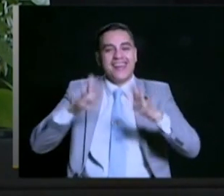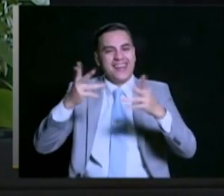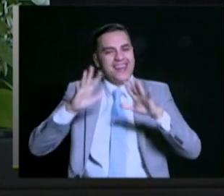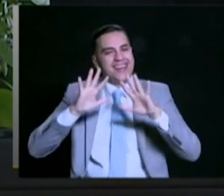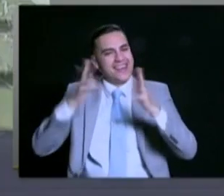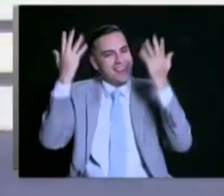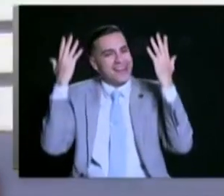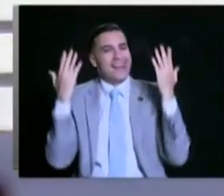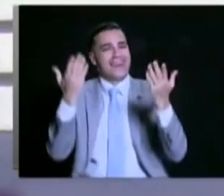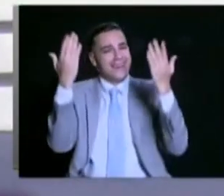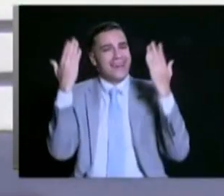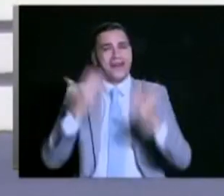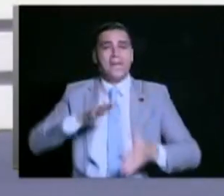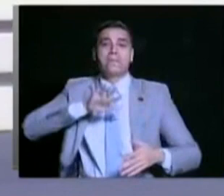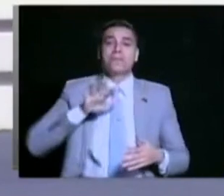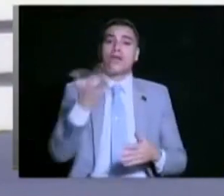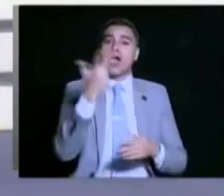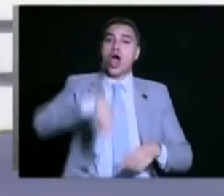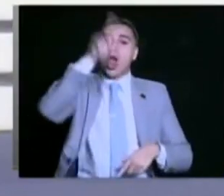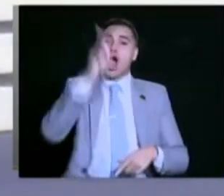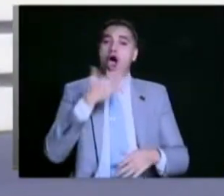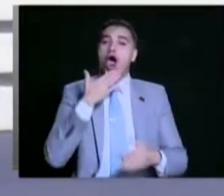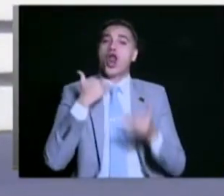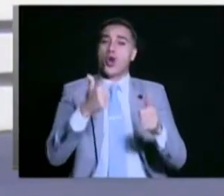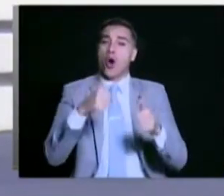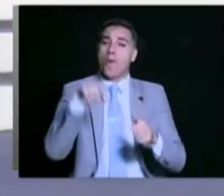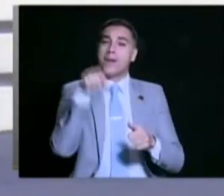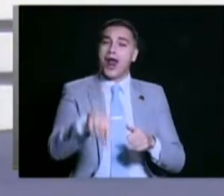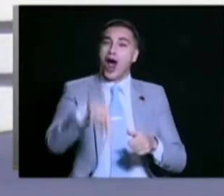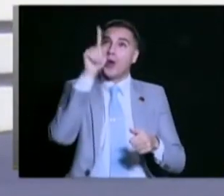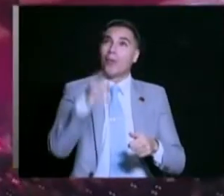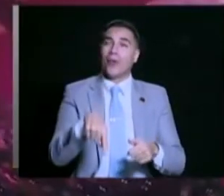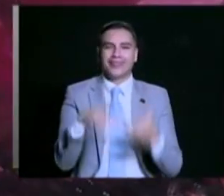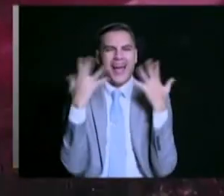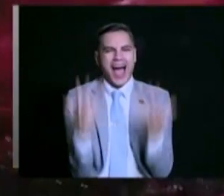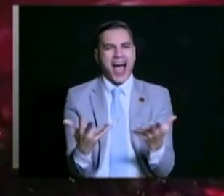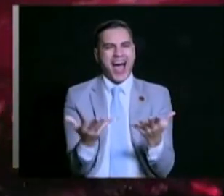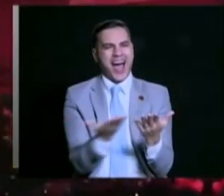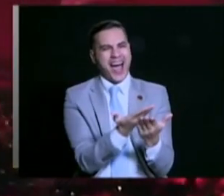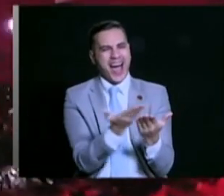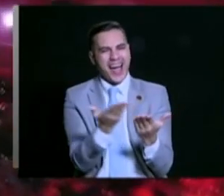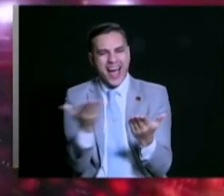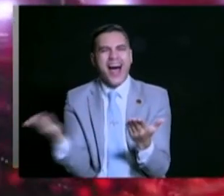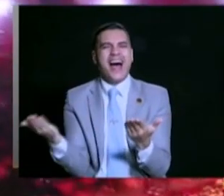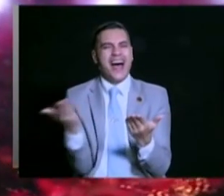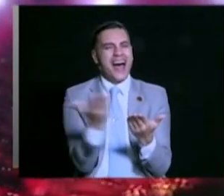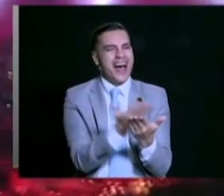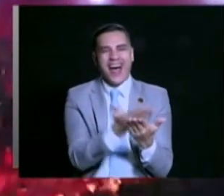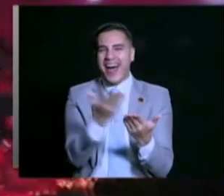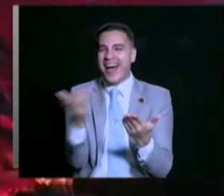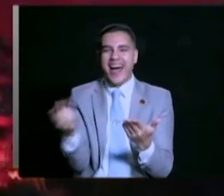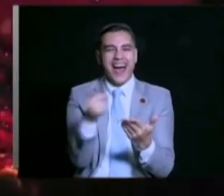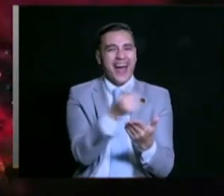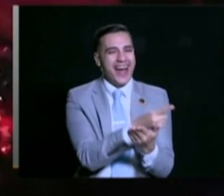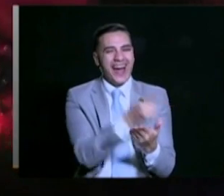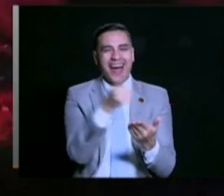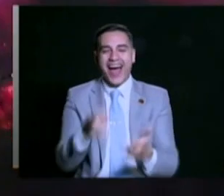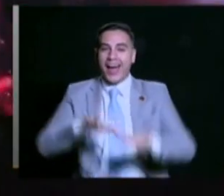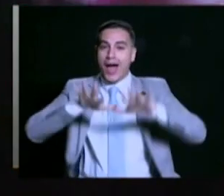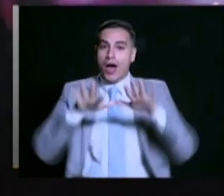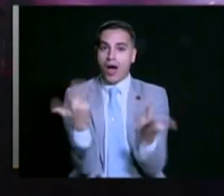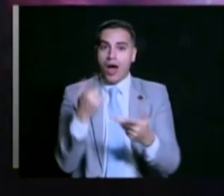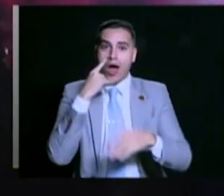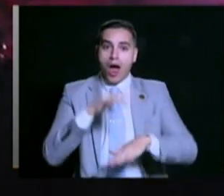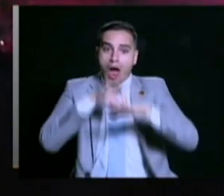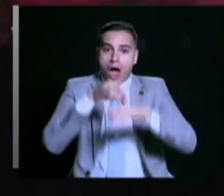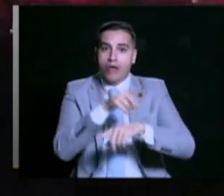هو ان الدوله المصريه بتدعمه على قد ما هو تحالف وطني بيدعموا كتف في كتفه ودوله مصريه كامله قايمه عشانه ففي الاول وفي الاخر احنا